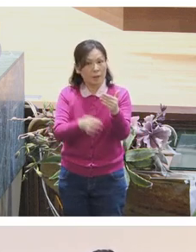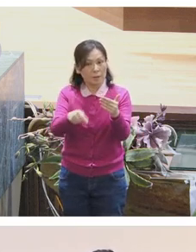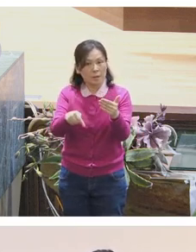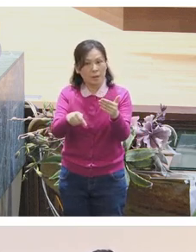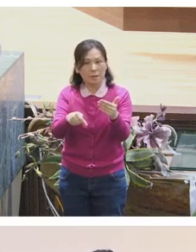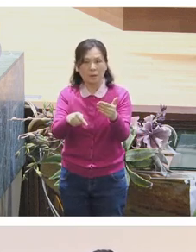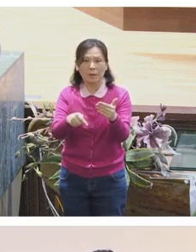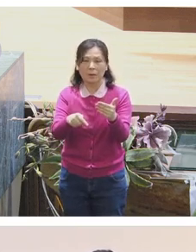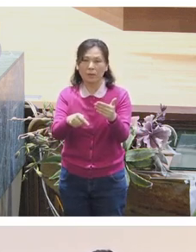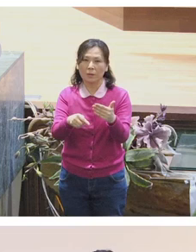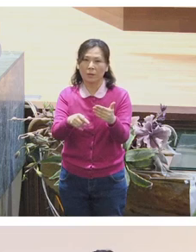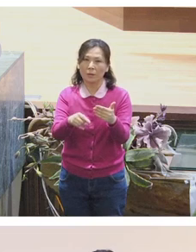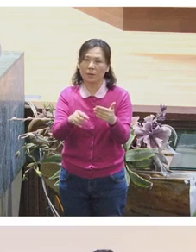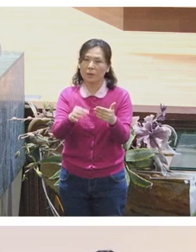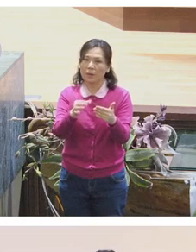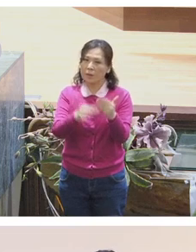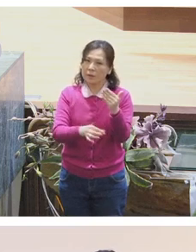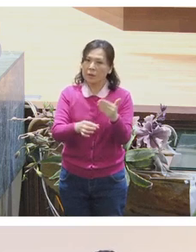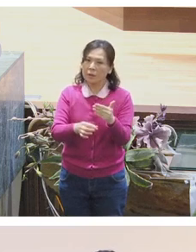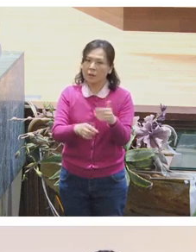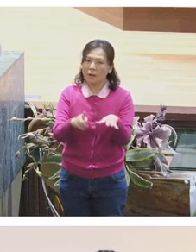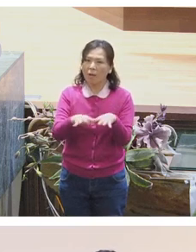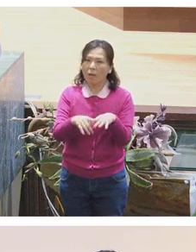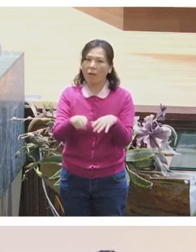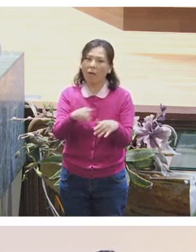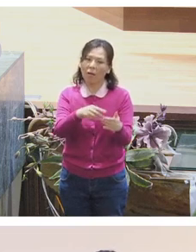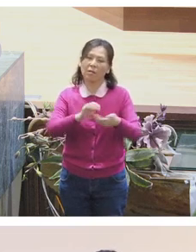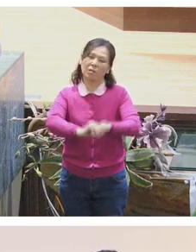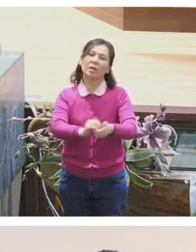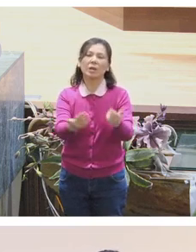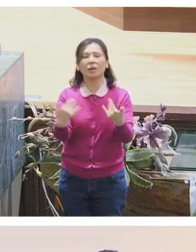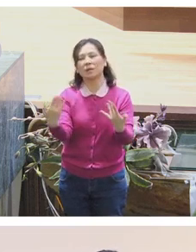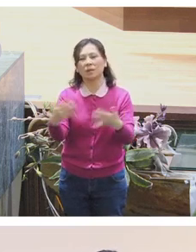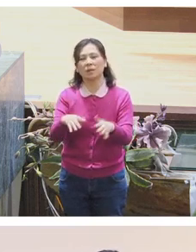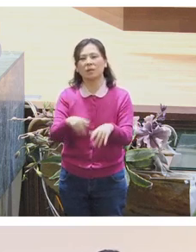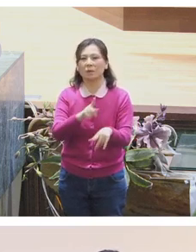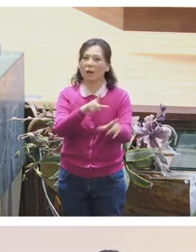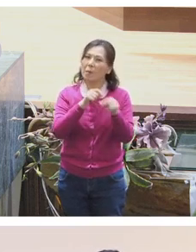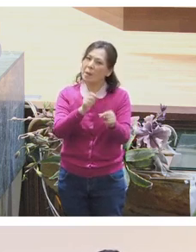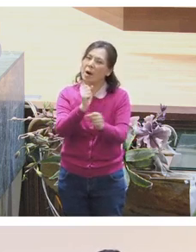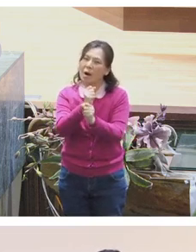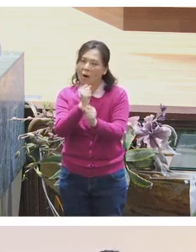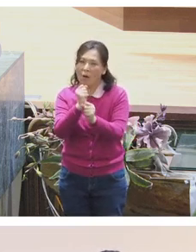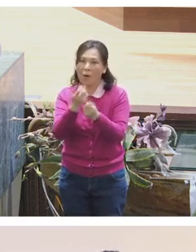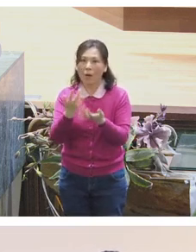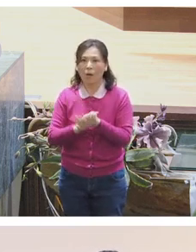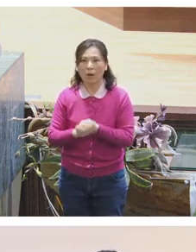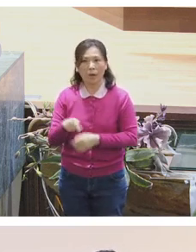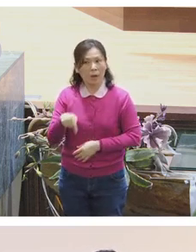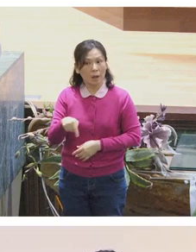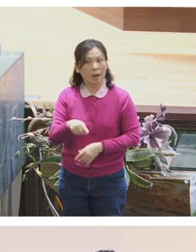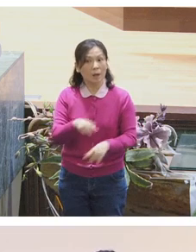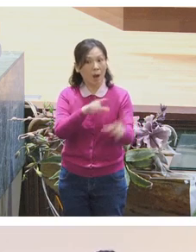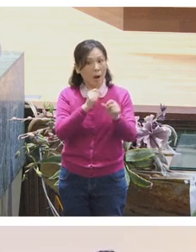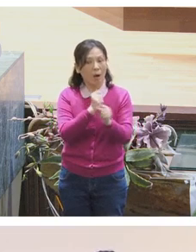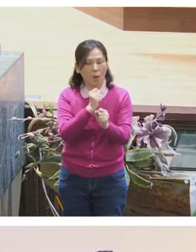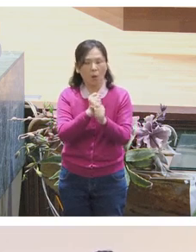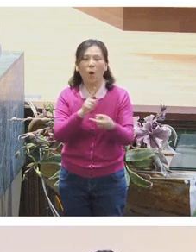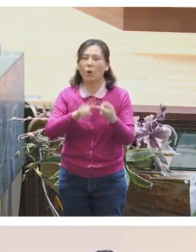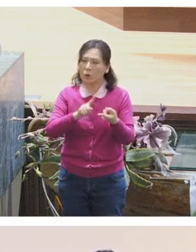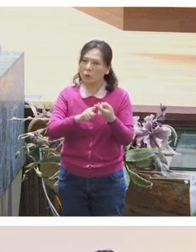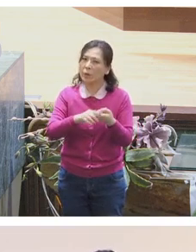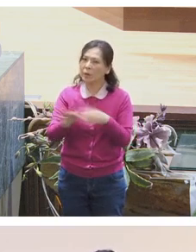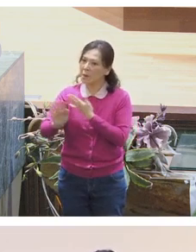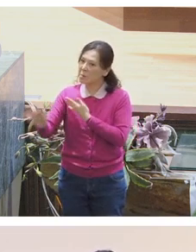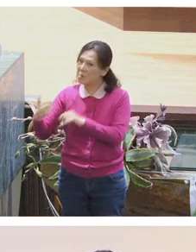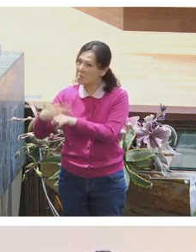说要怎么做，那你要说制度告诉我这样做是一个方法，但是我要用另外的